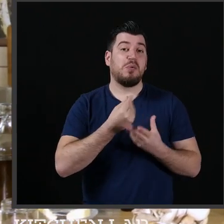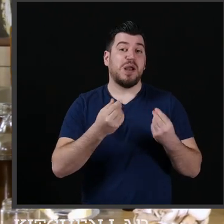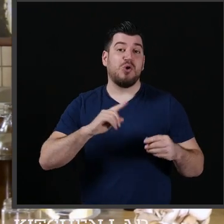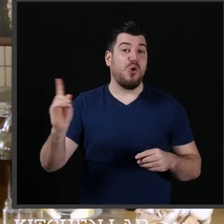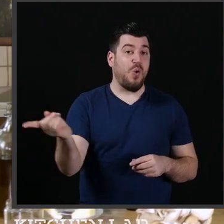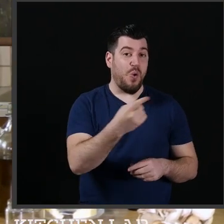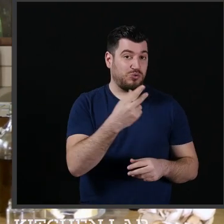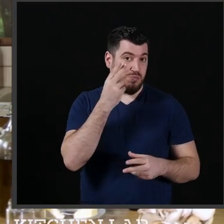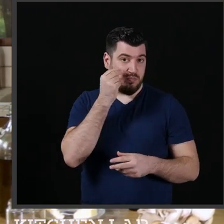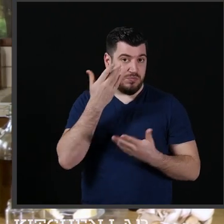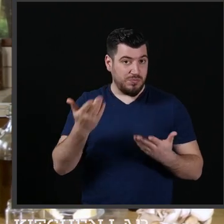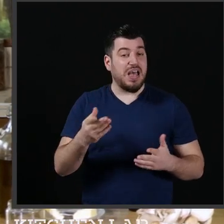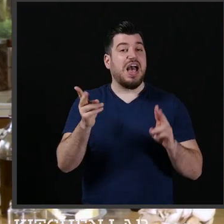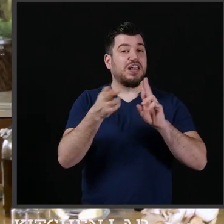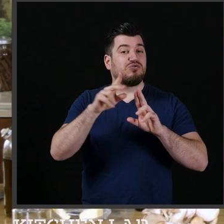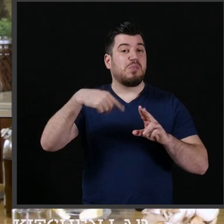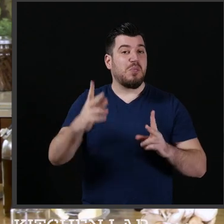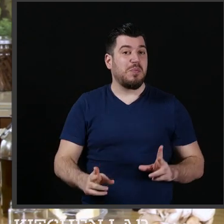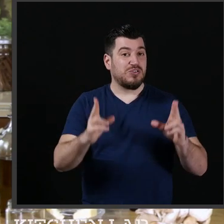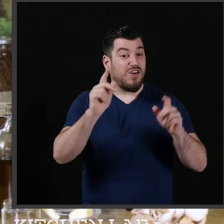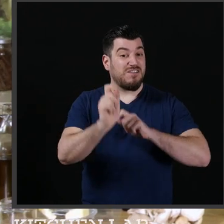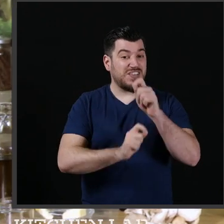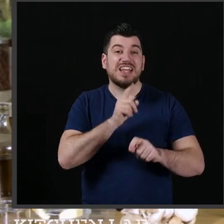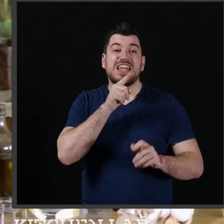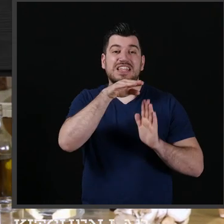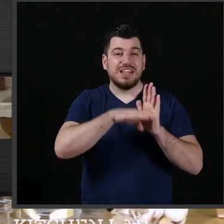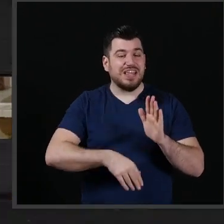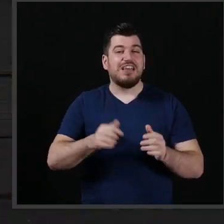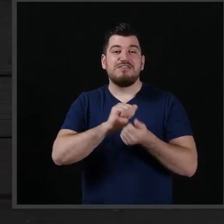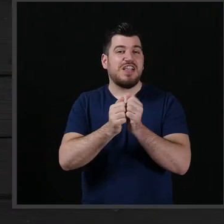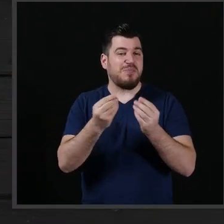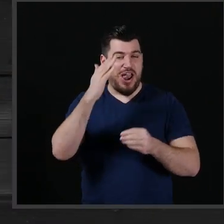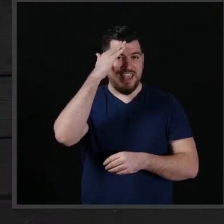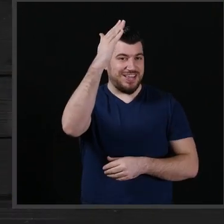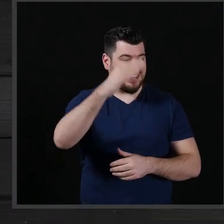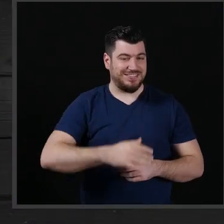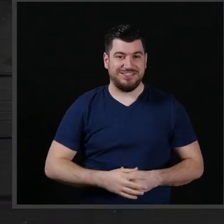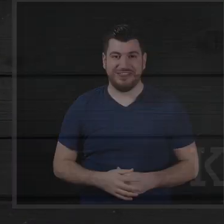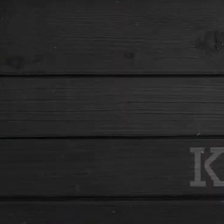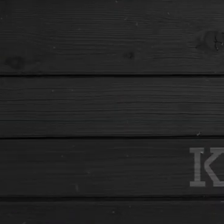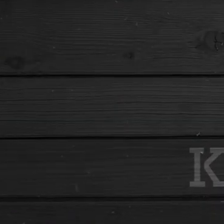πολύ και για σήμερα. Ραντεβού στο επόμενο επεισόδιο να φτιάξετε τη συνταγή. Φιλάκια πολλά, γεια σας!